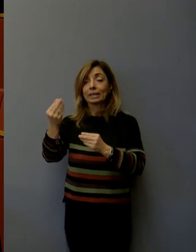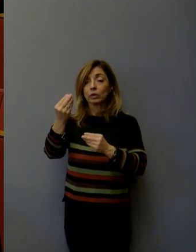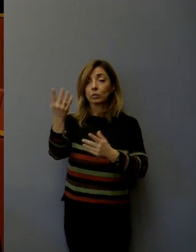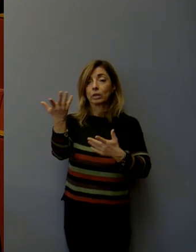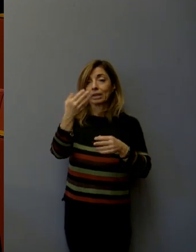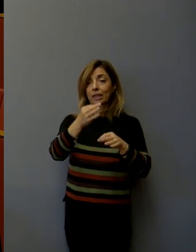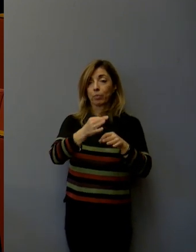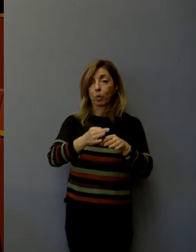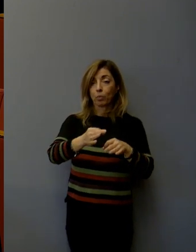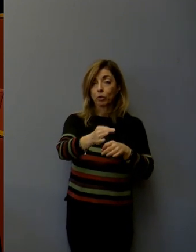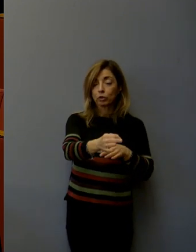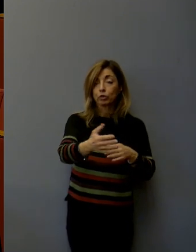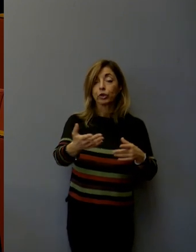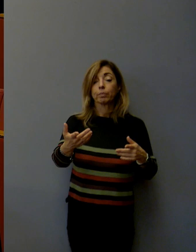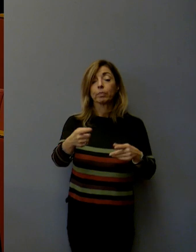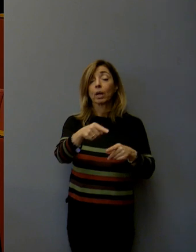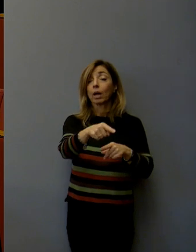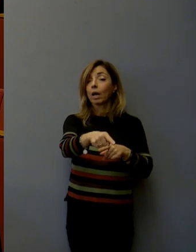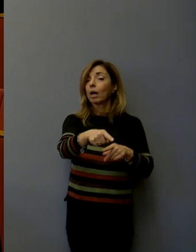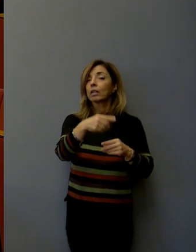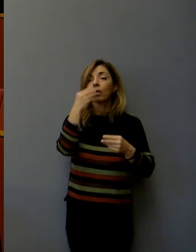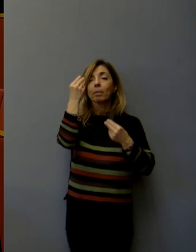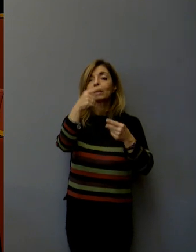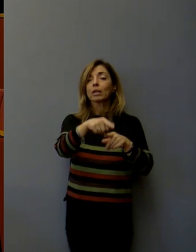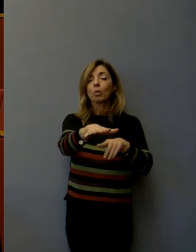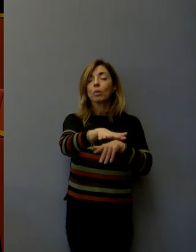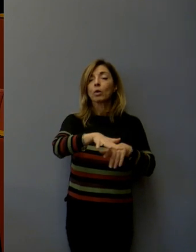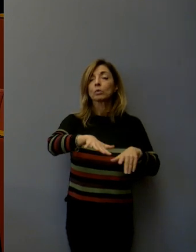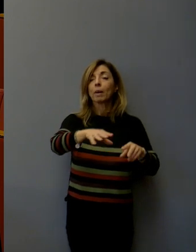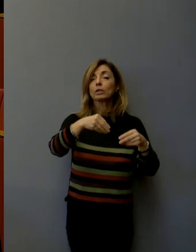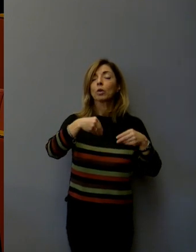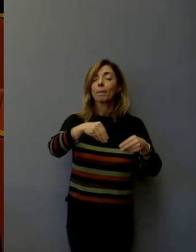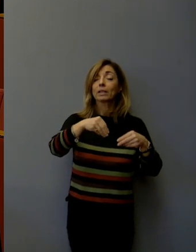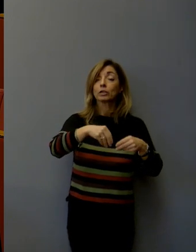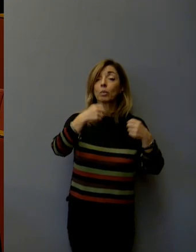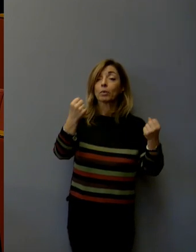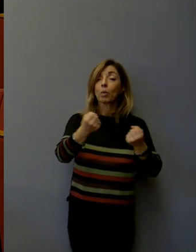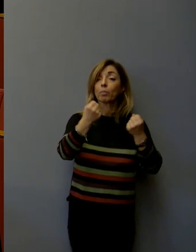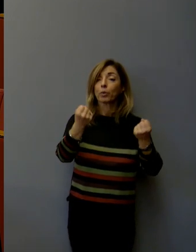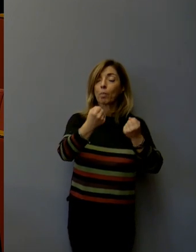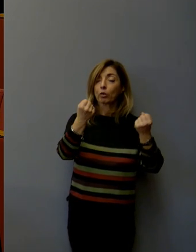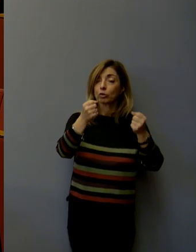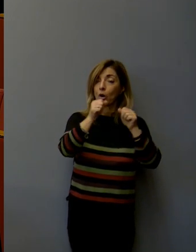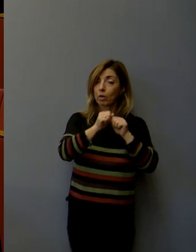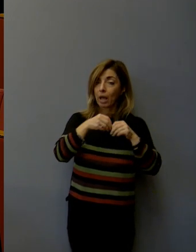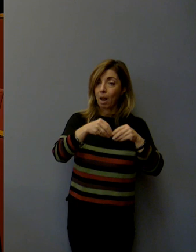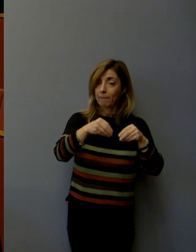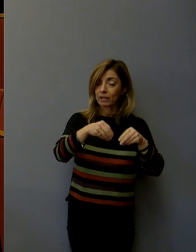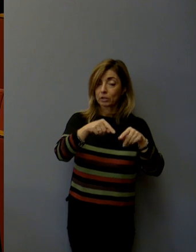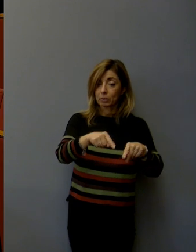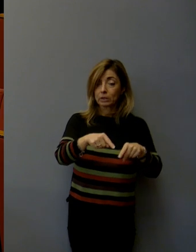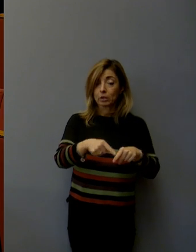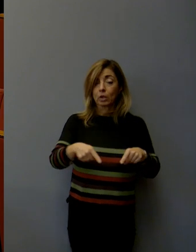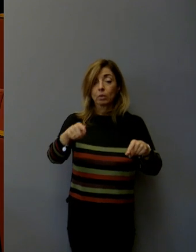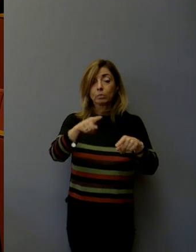immaginare I municipi come spazio di partecipazione e promozione della partecipazione stessa così Come